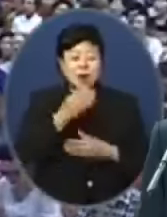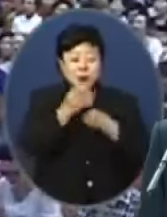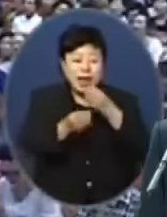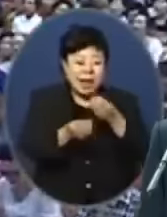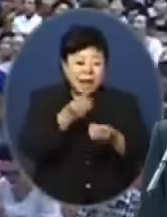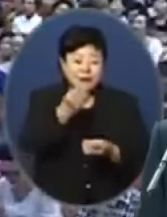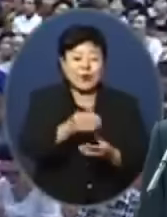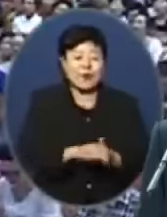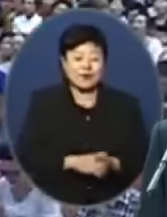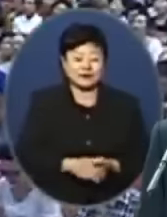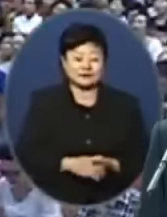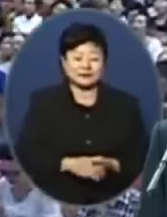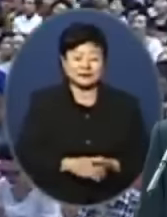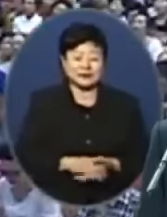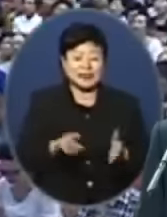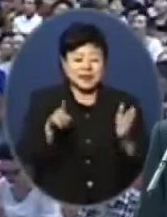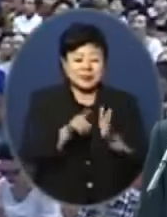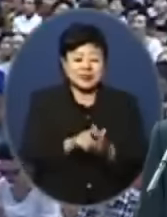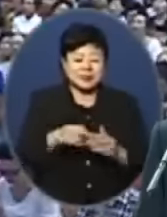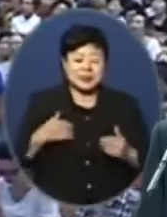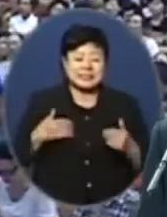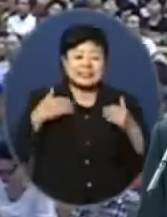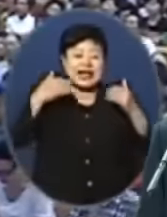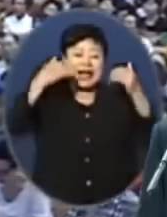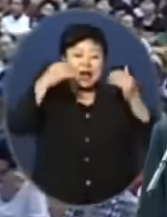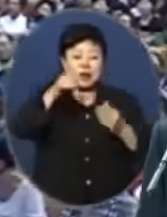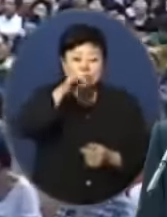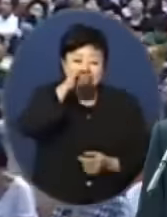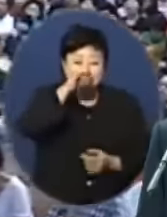고백함으로 믿음이 자라고 있습니다.